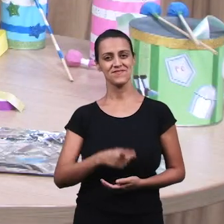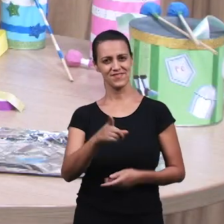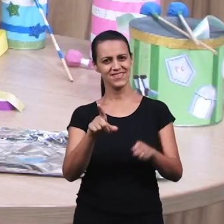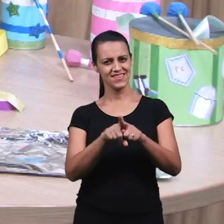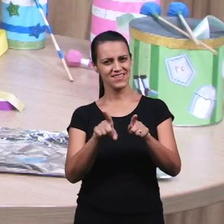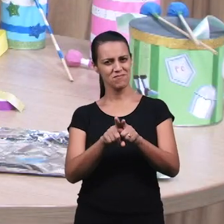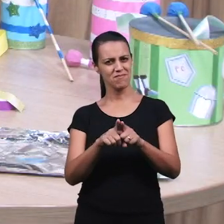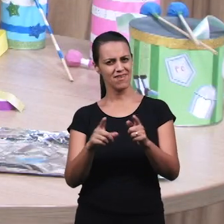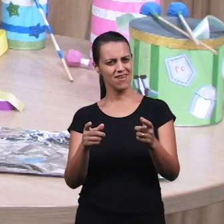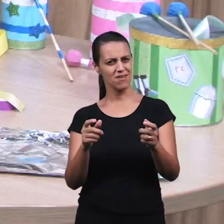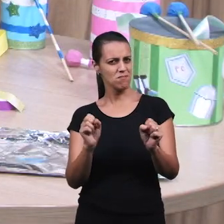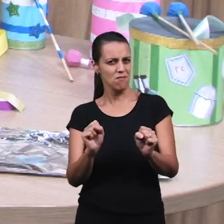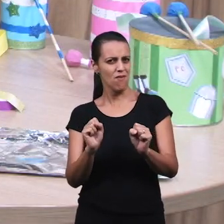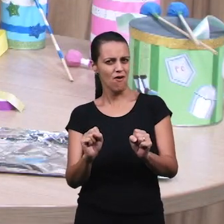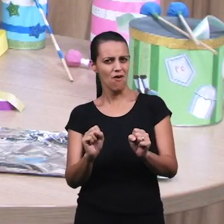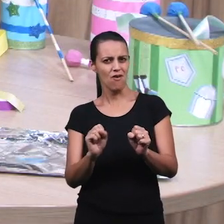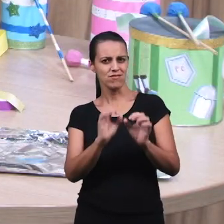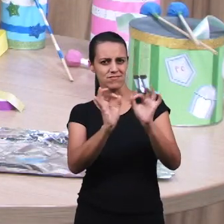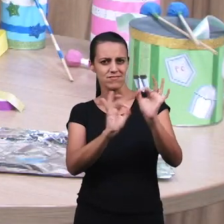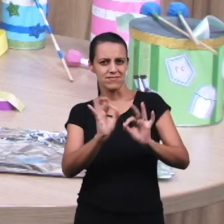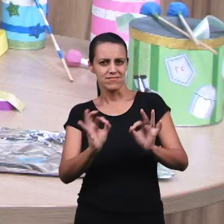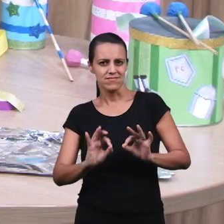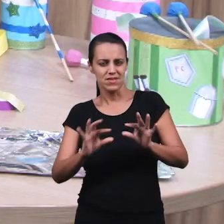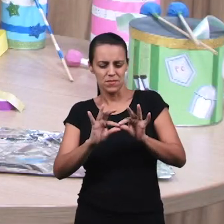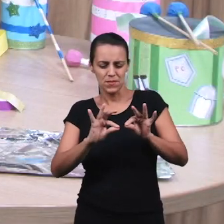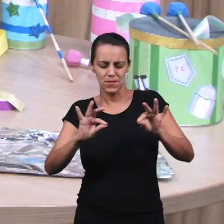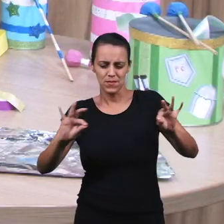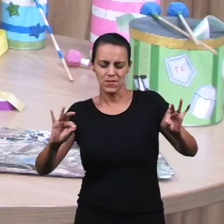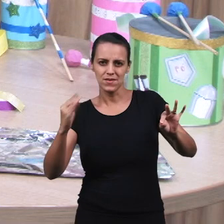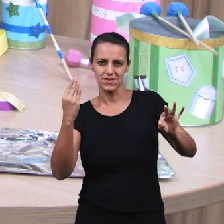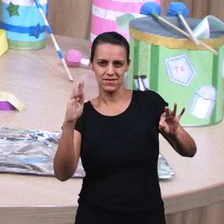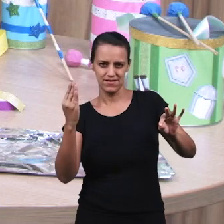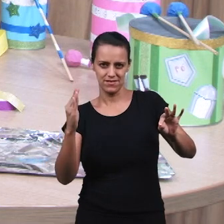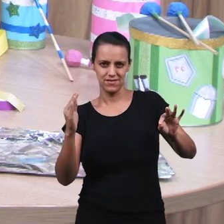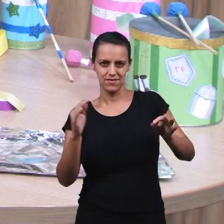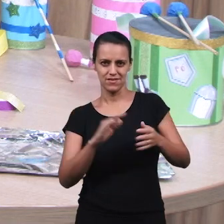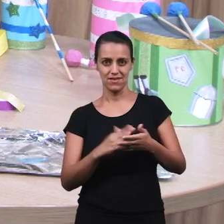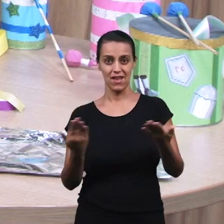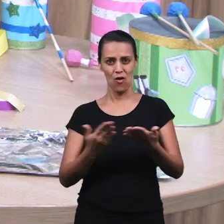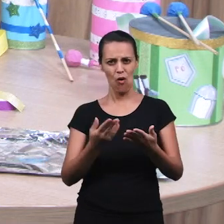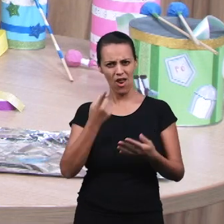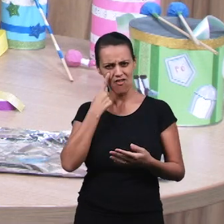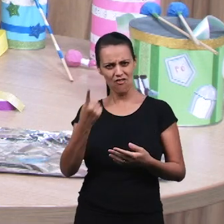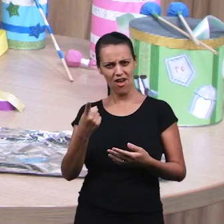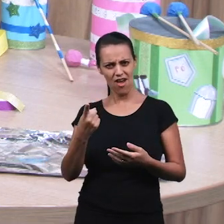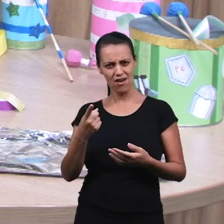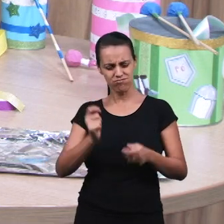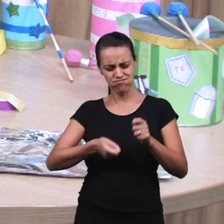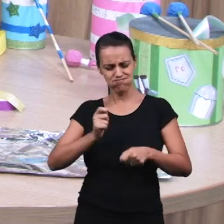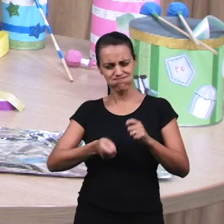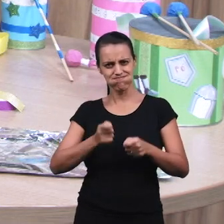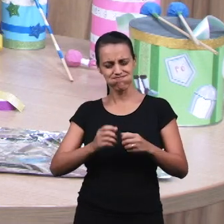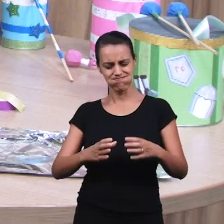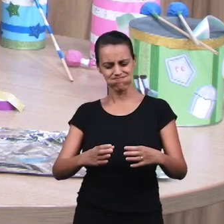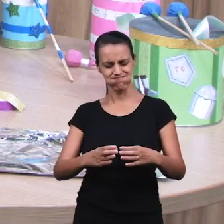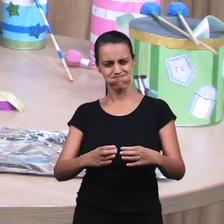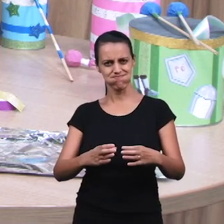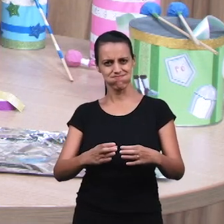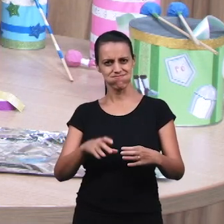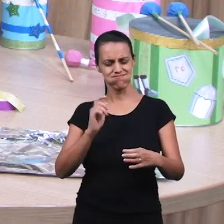Très bien. Vous pouvez aussi décorer le bâton. Nous allons entendre le son qu'il